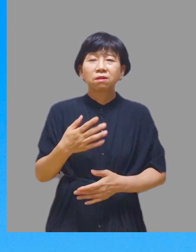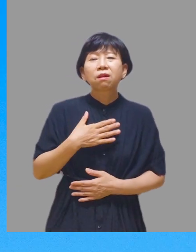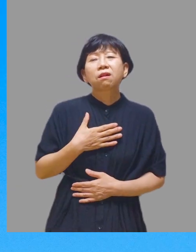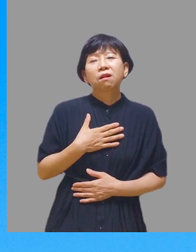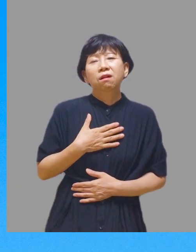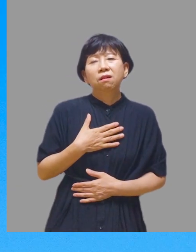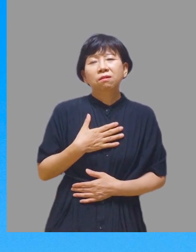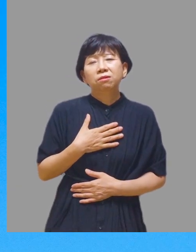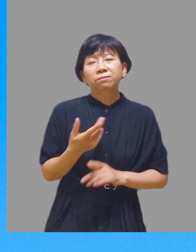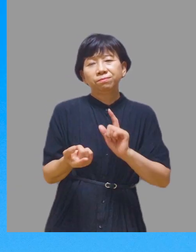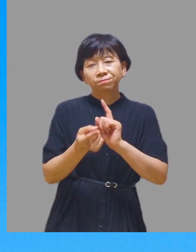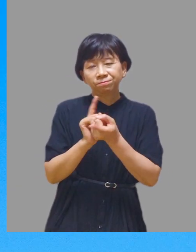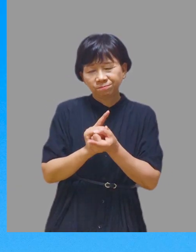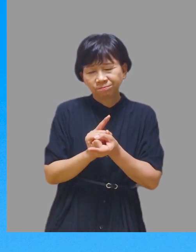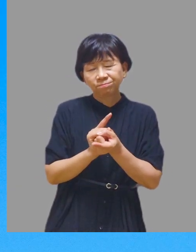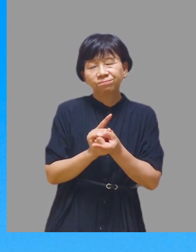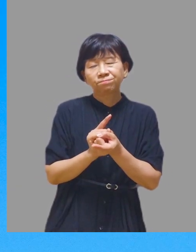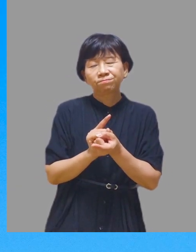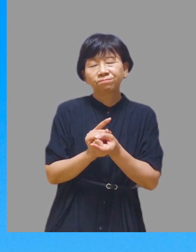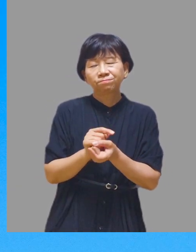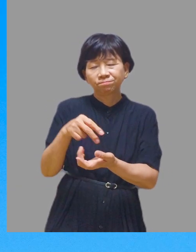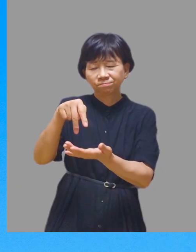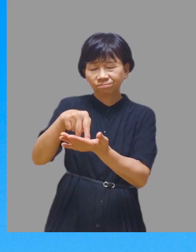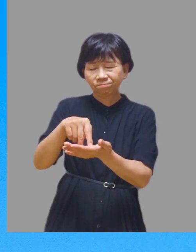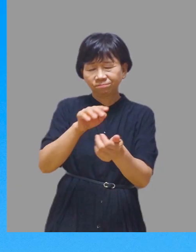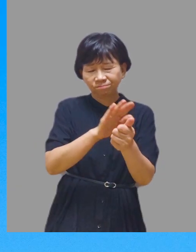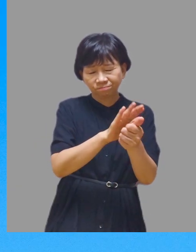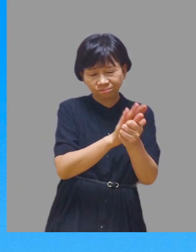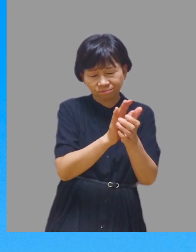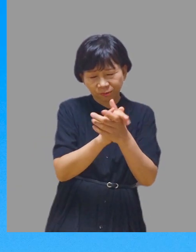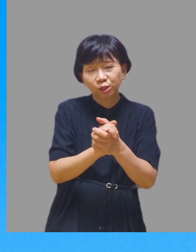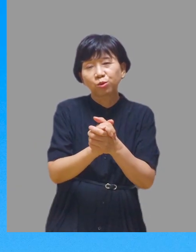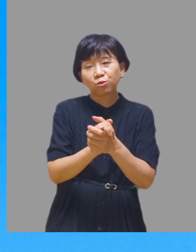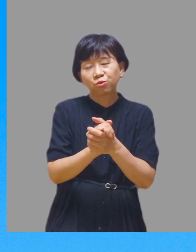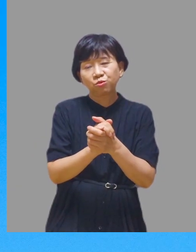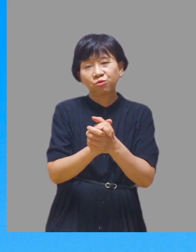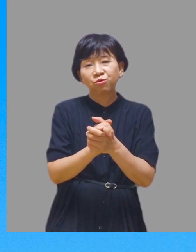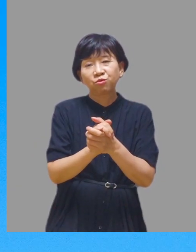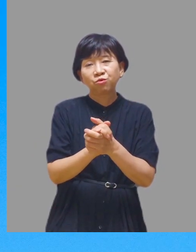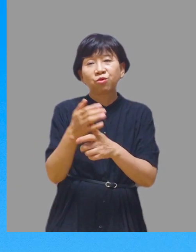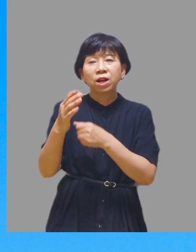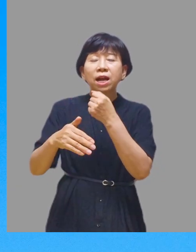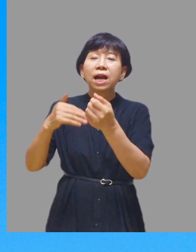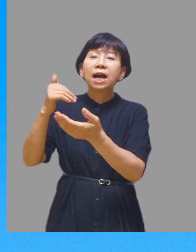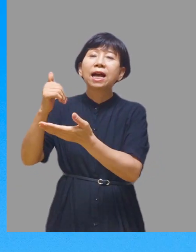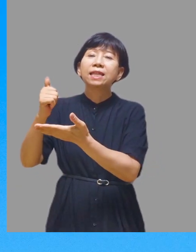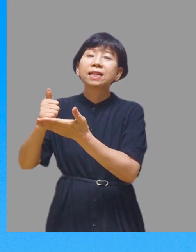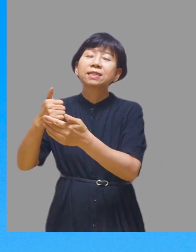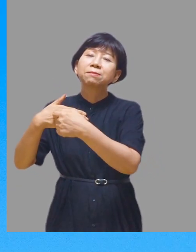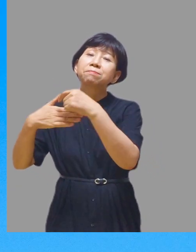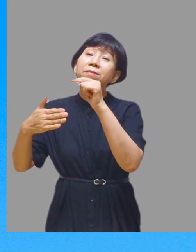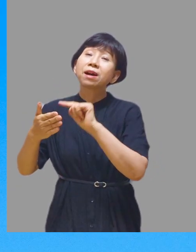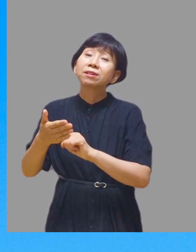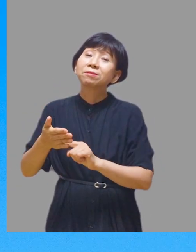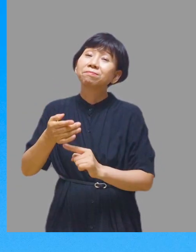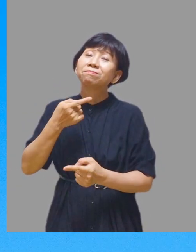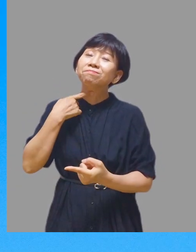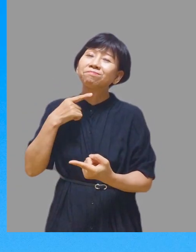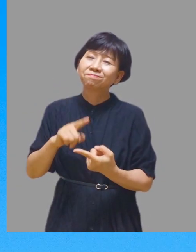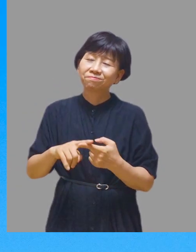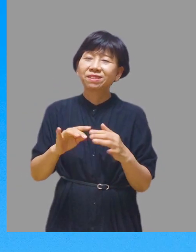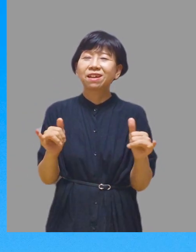보여도 내가 그 틈 앞에 서 있는 거지요. 여러분, 이게 하나님의 마음을